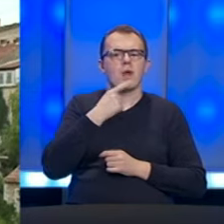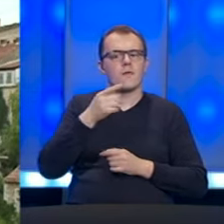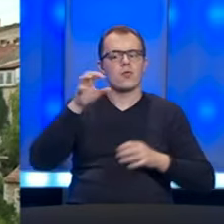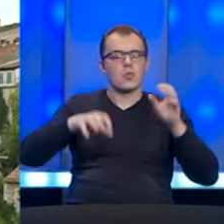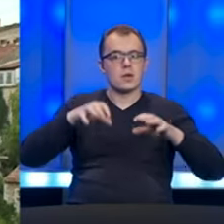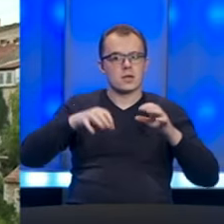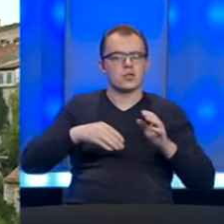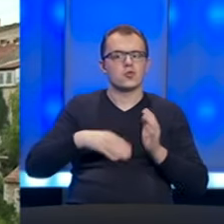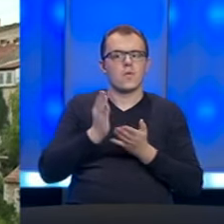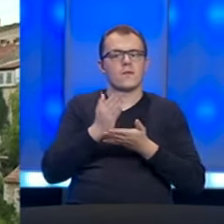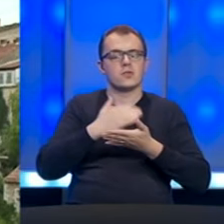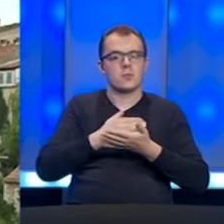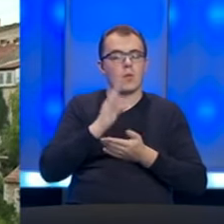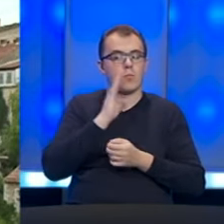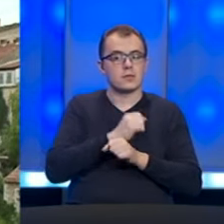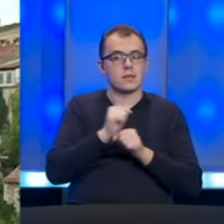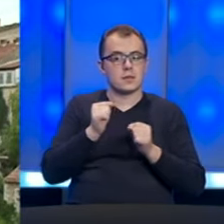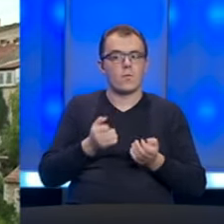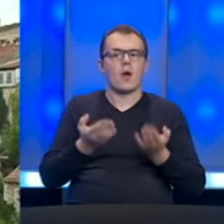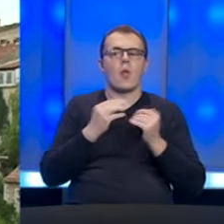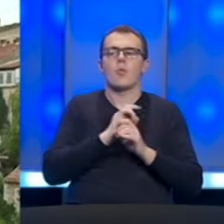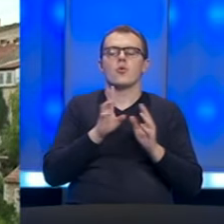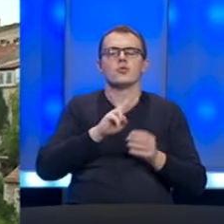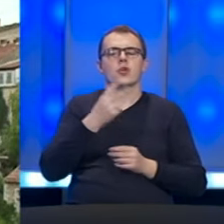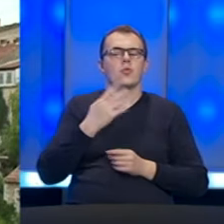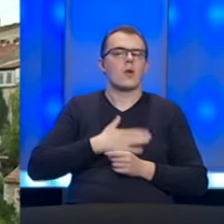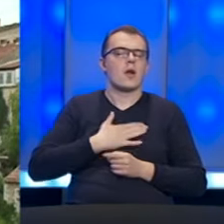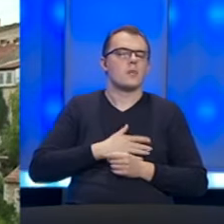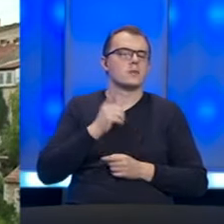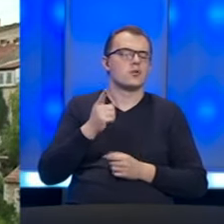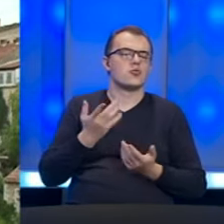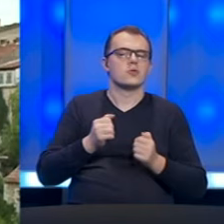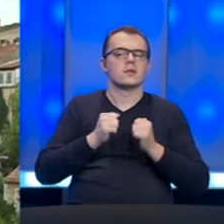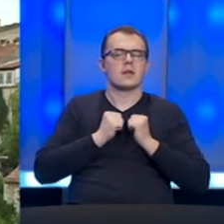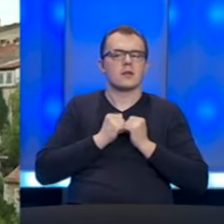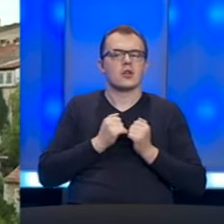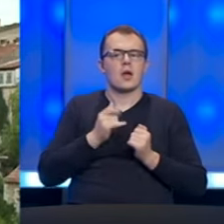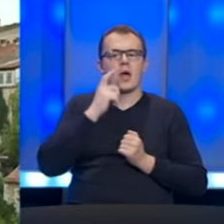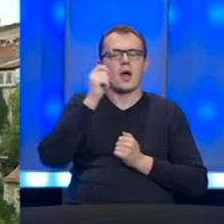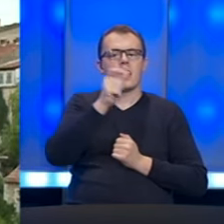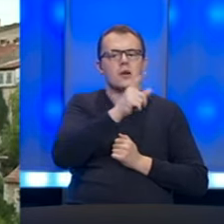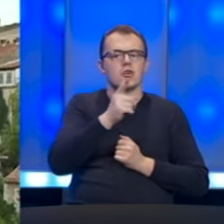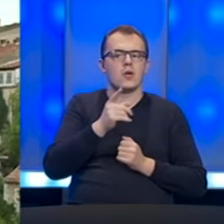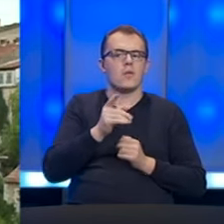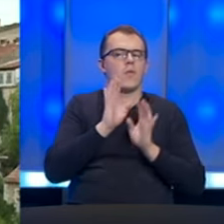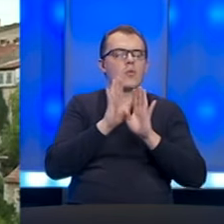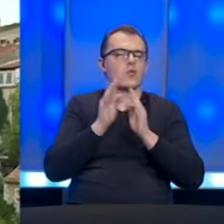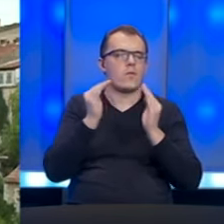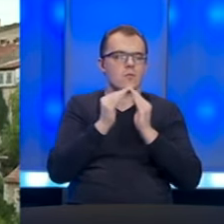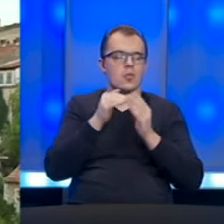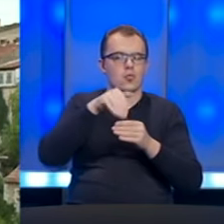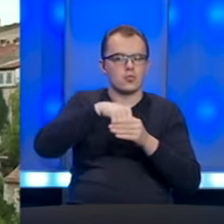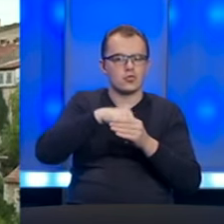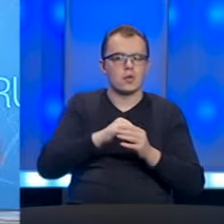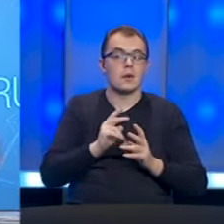dijelu Bosne i Hercegovine, pa evo, ako ništa drugo, nadamo se da će to zadržati građane u njihovim domovima.